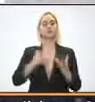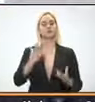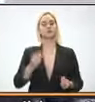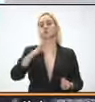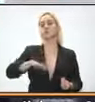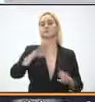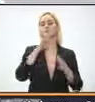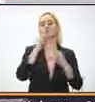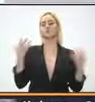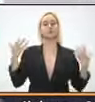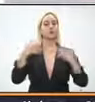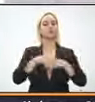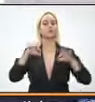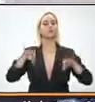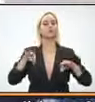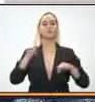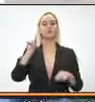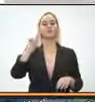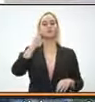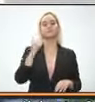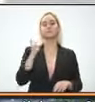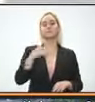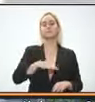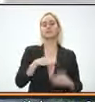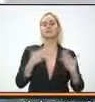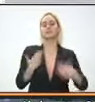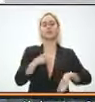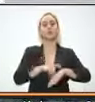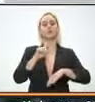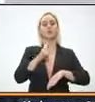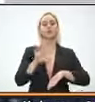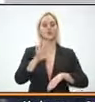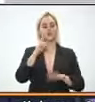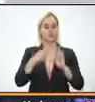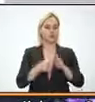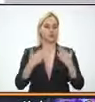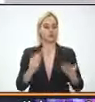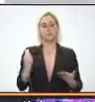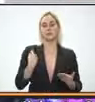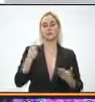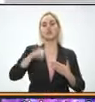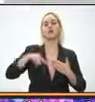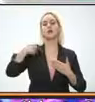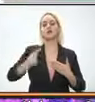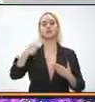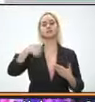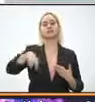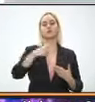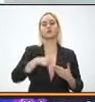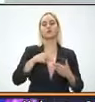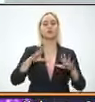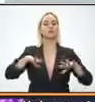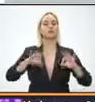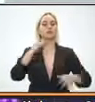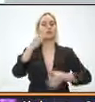Haberin olsundan hepinize mutlu akşamlar. Bugün 11 Ekim günlerden pazartesi, saatlerimiz 19.50'yi gösteriyor ve yeni bir haftaya size